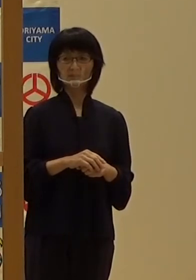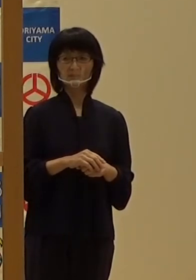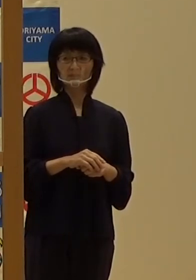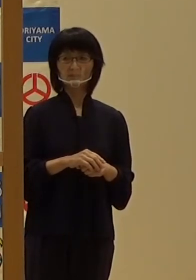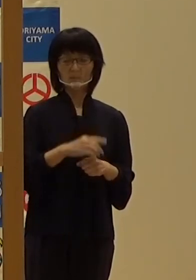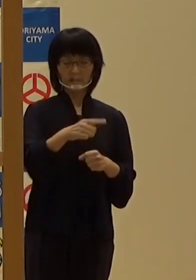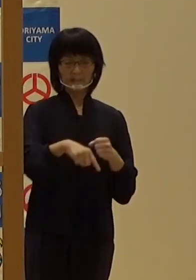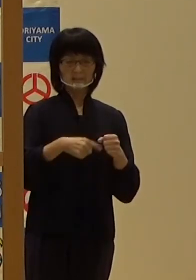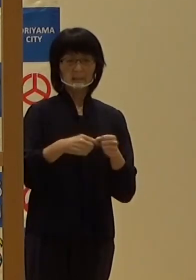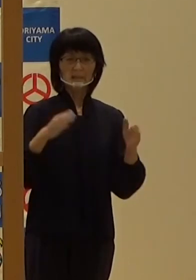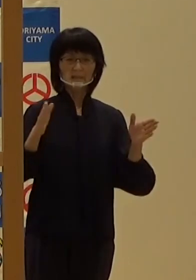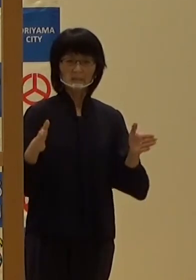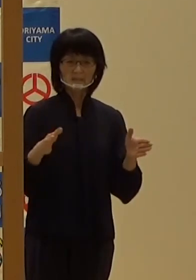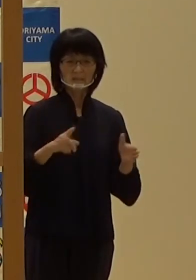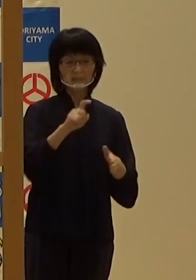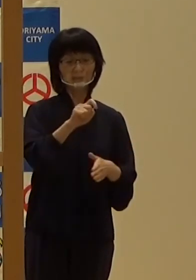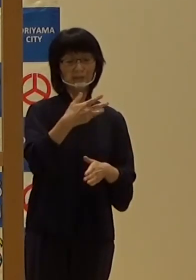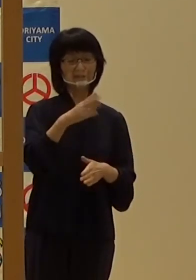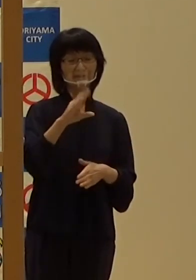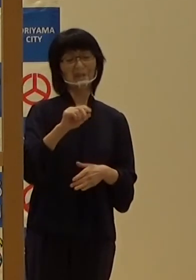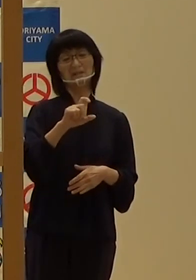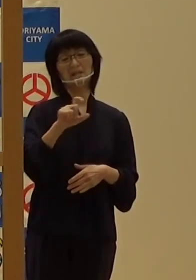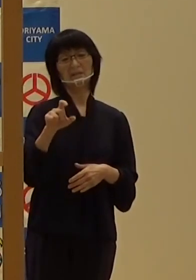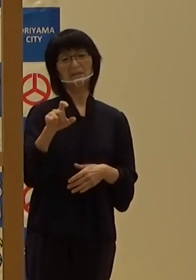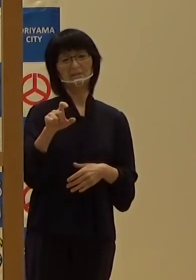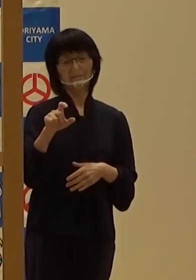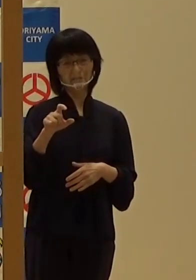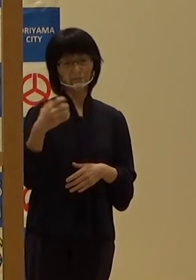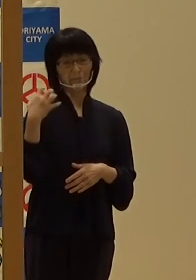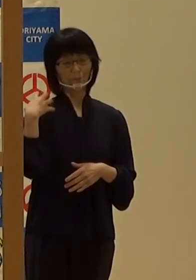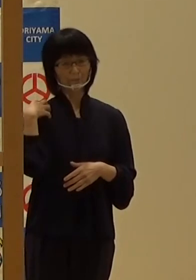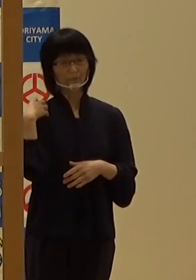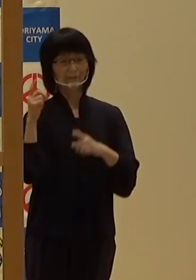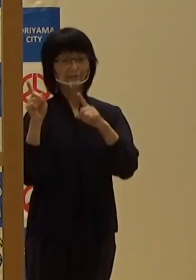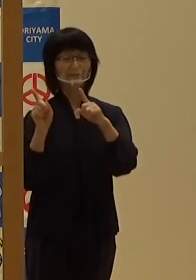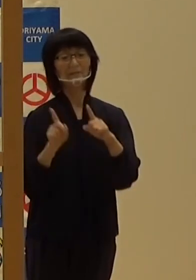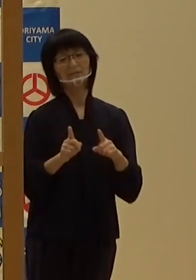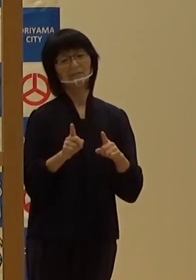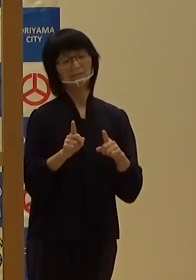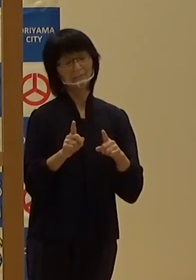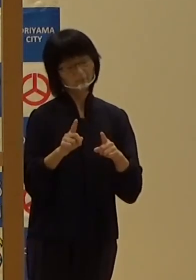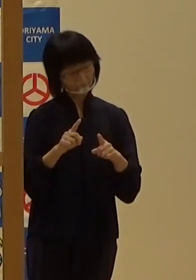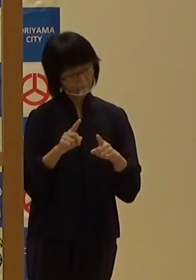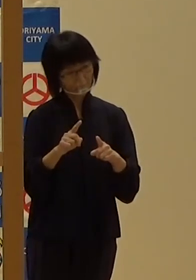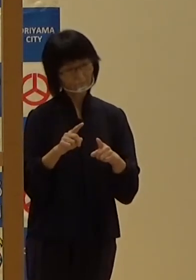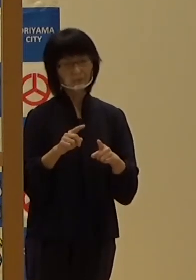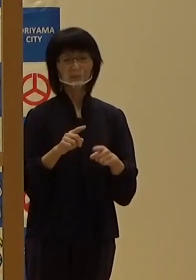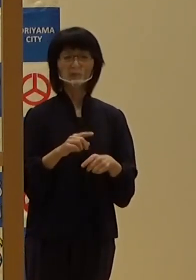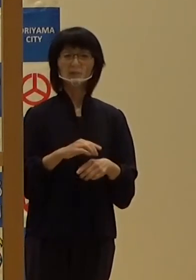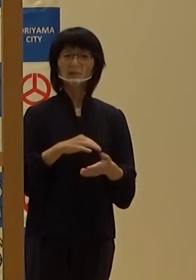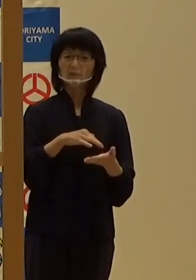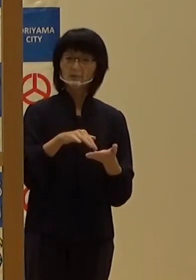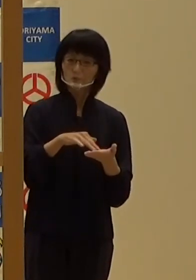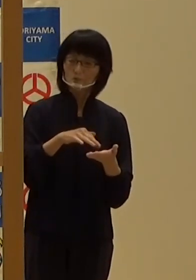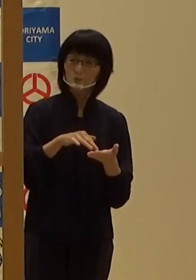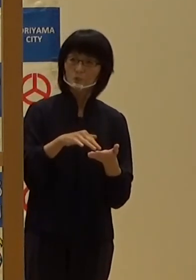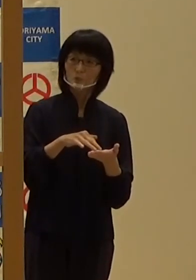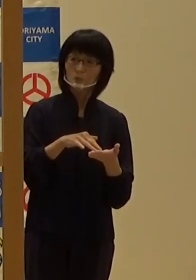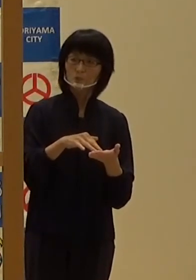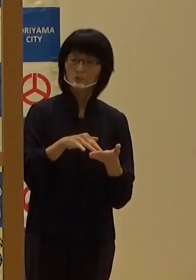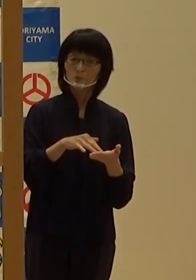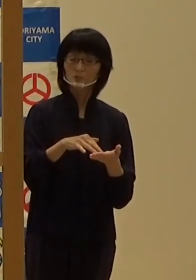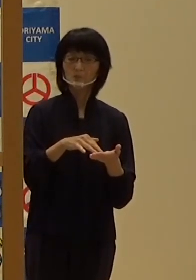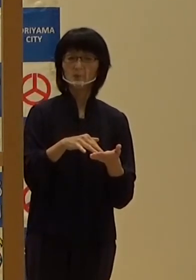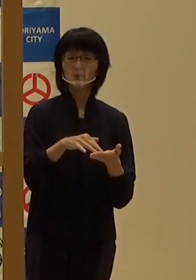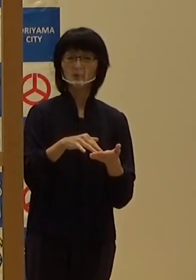年間18万円 の、 負担軽減だっていうんであればですねこれその制度創設の理念